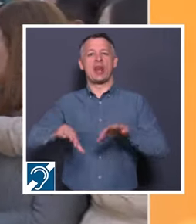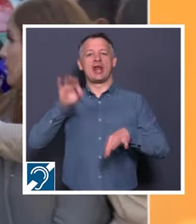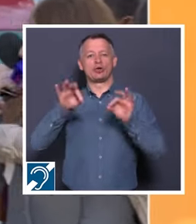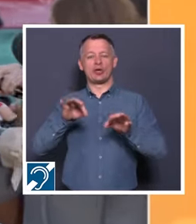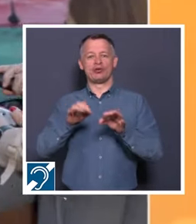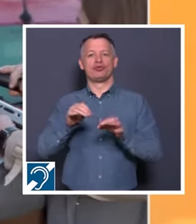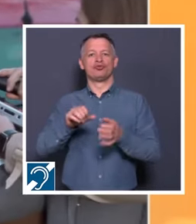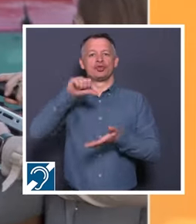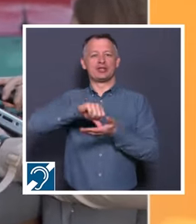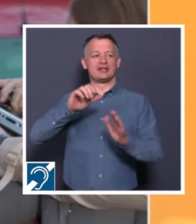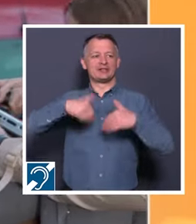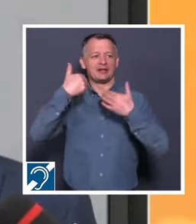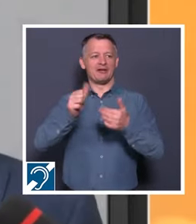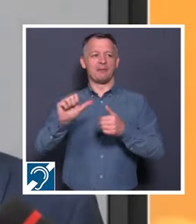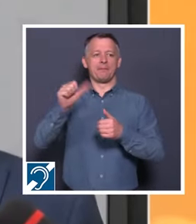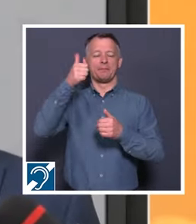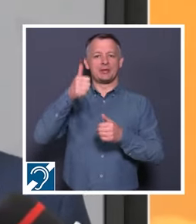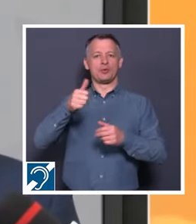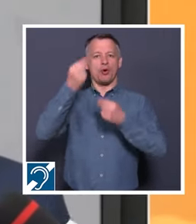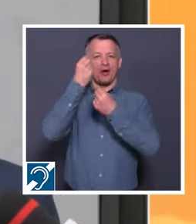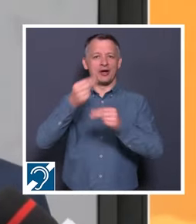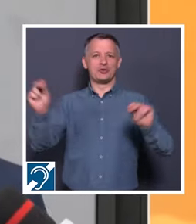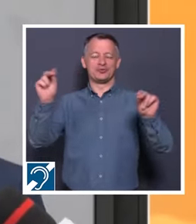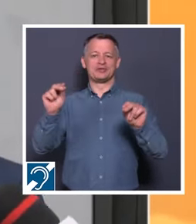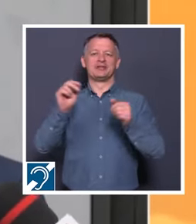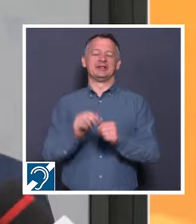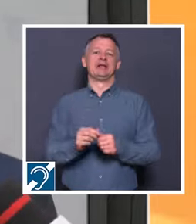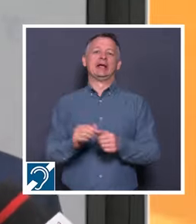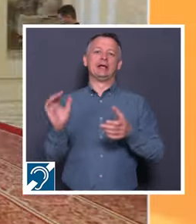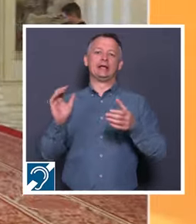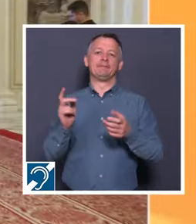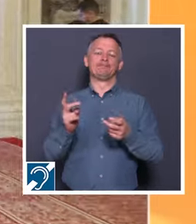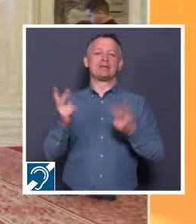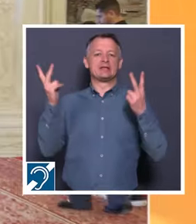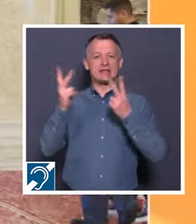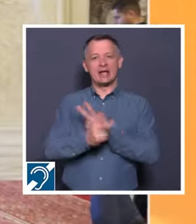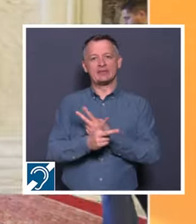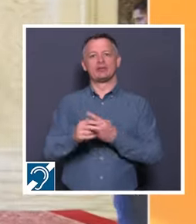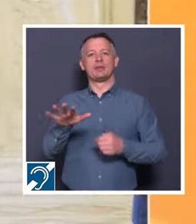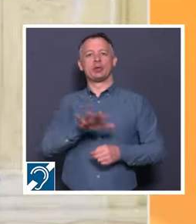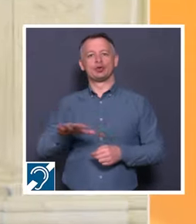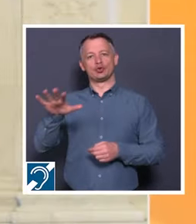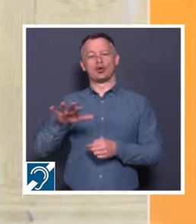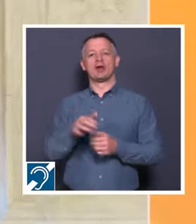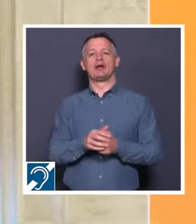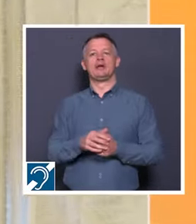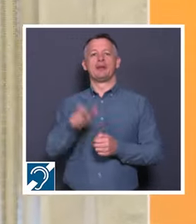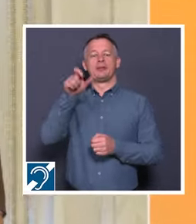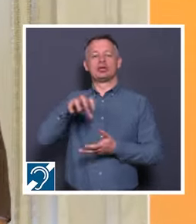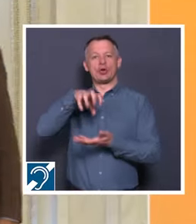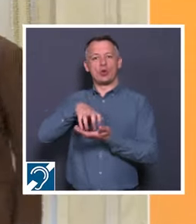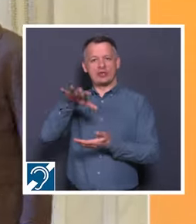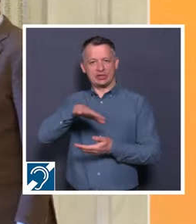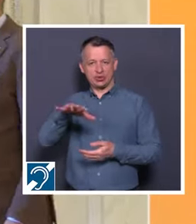prim semnal de împăciuire, de îngropare, am putea spune, a securii războiului în teritoriu. Asta pentru că